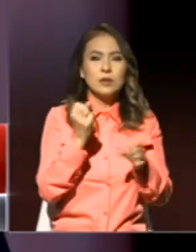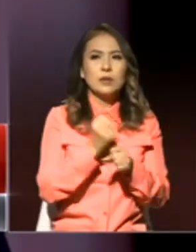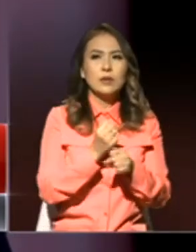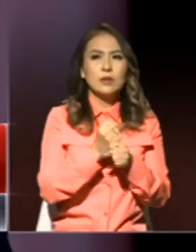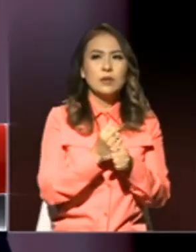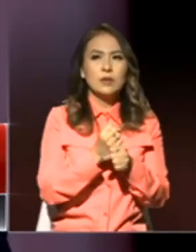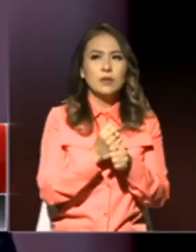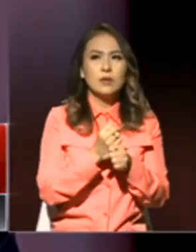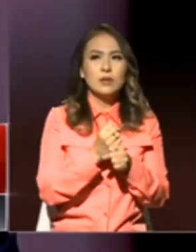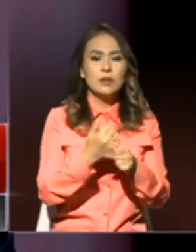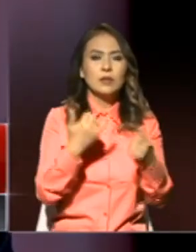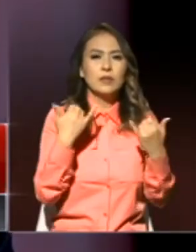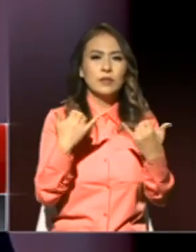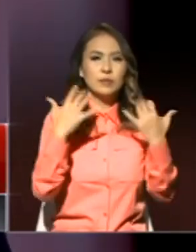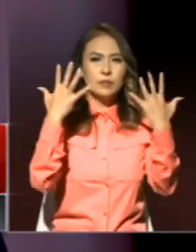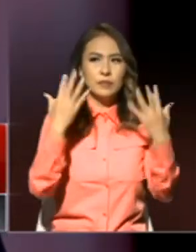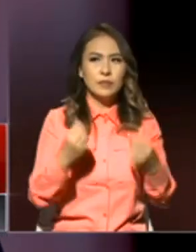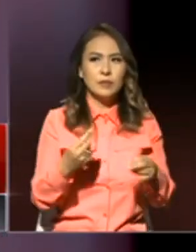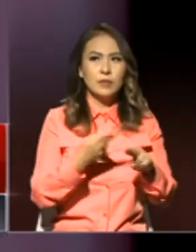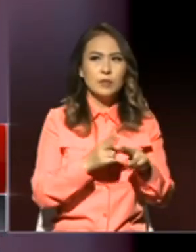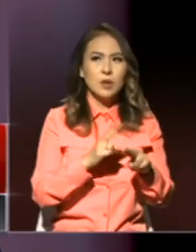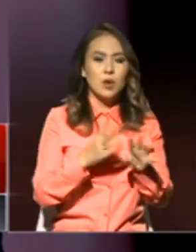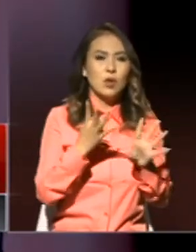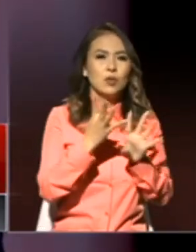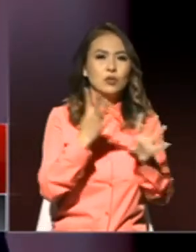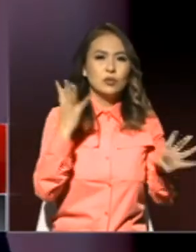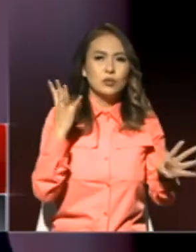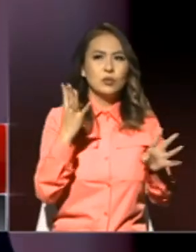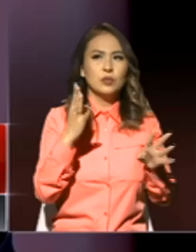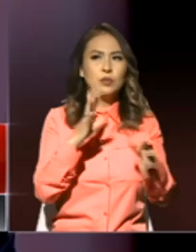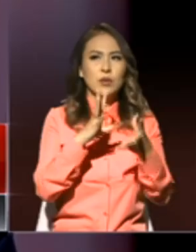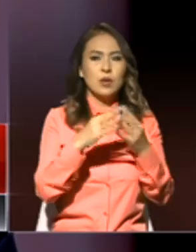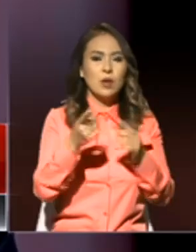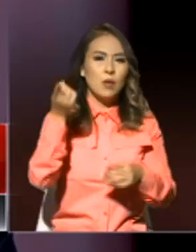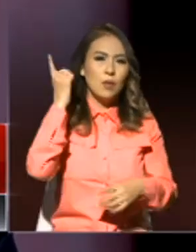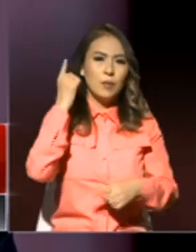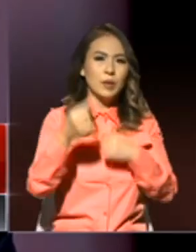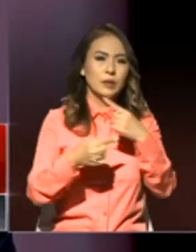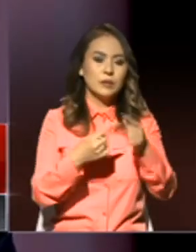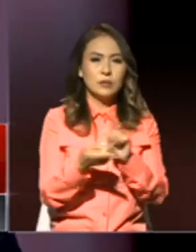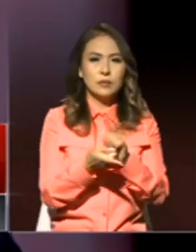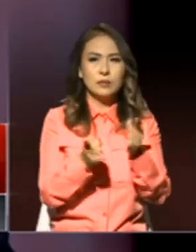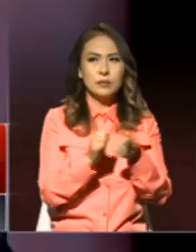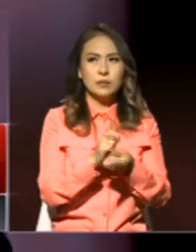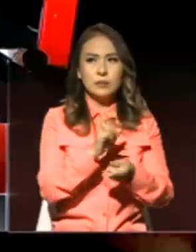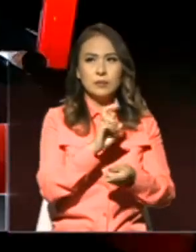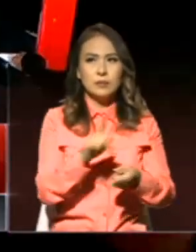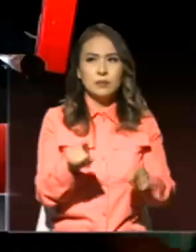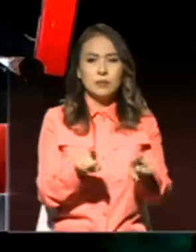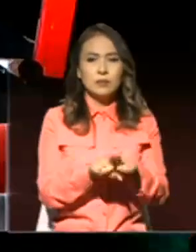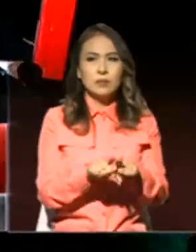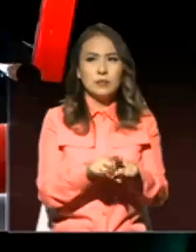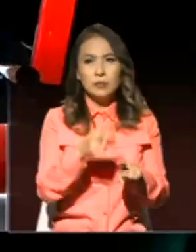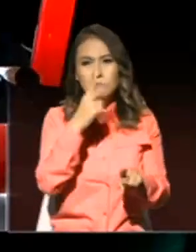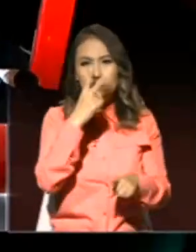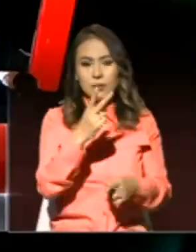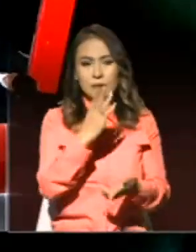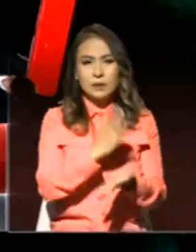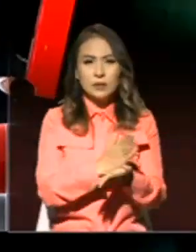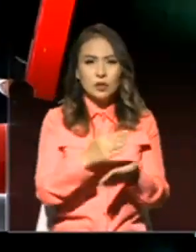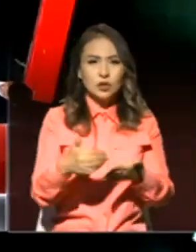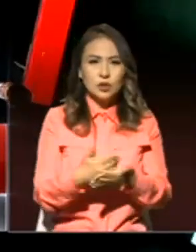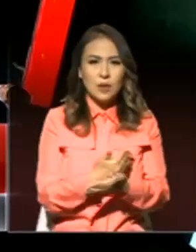болған жағдайда бүгінгі таңдағы бар мынау кезекте тұру жүйесі совет үкіметінен қалған ол өзгеретін еді. Оған енді көрдіңіз ғой, қазір